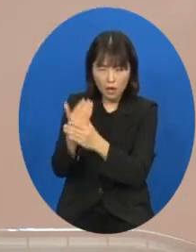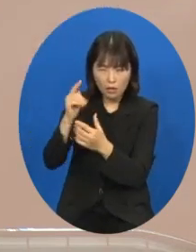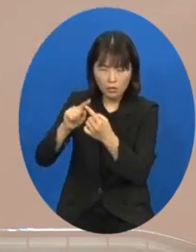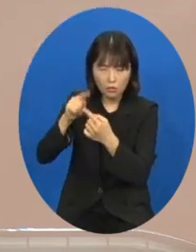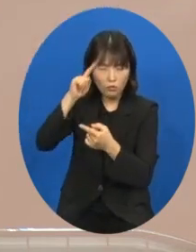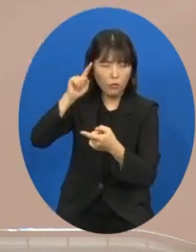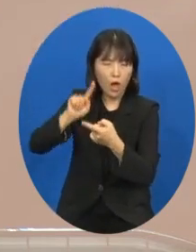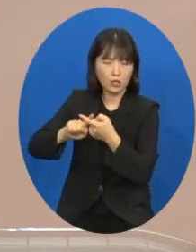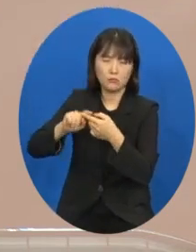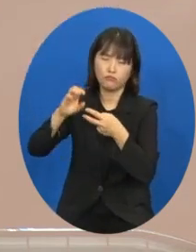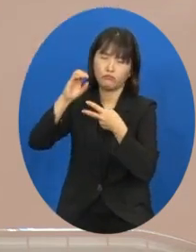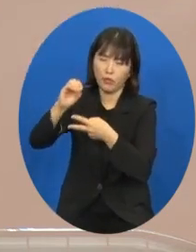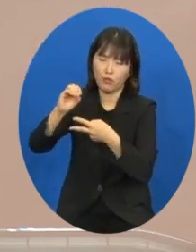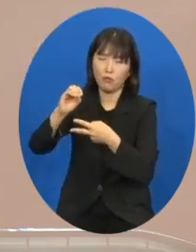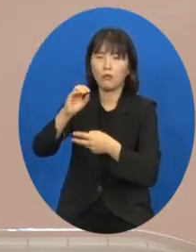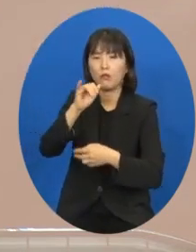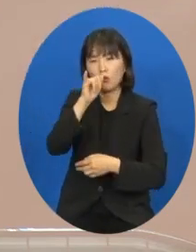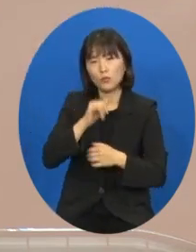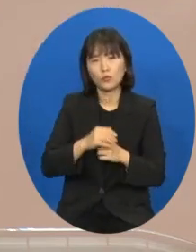관심이 없는 사람이 있습니다.